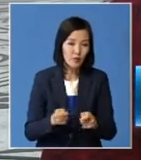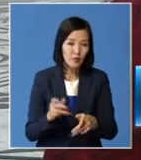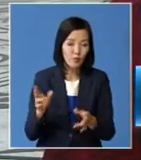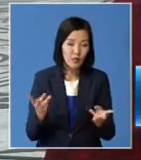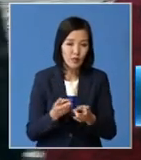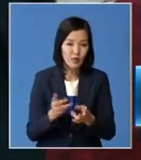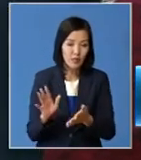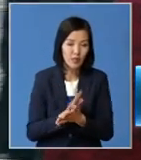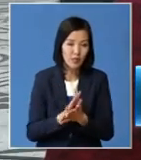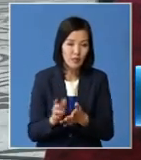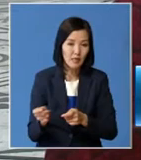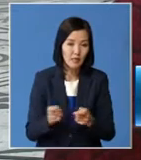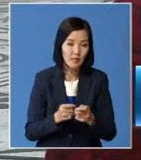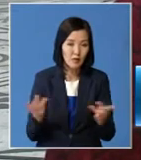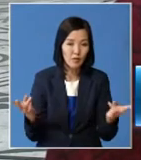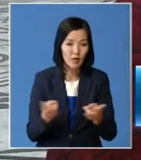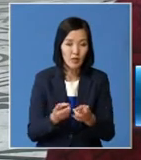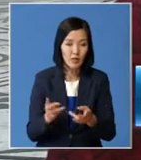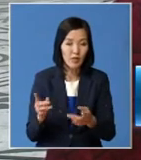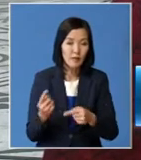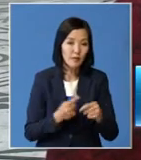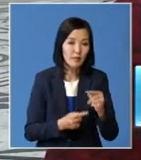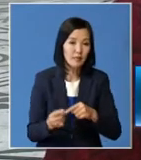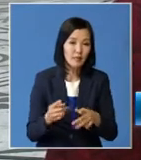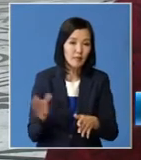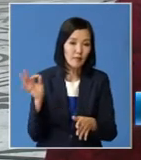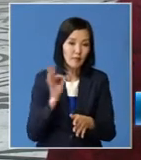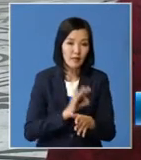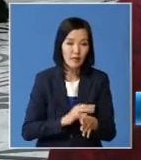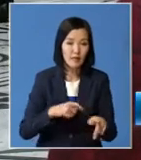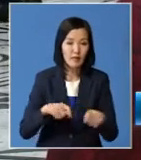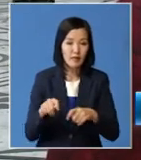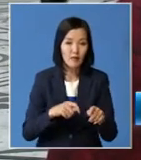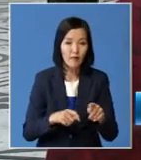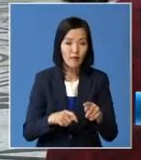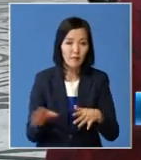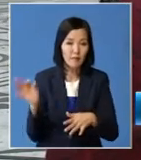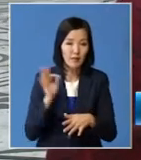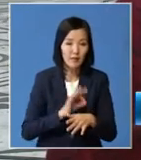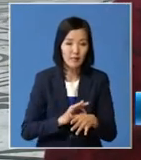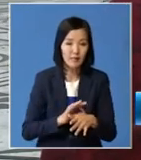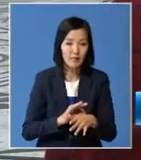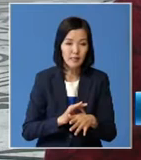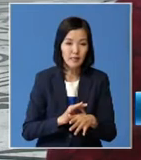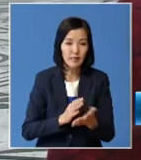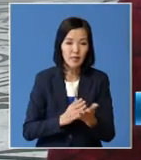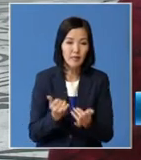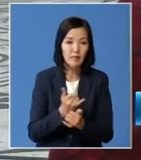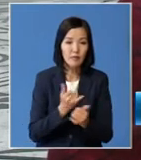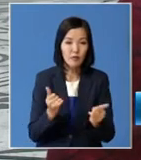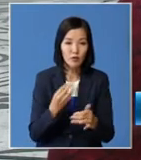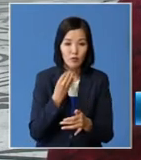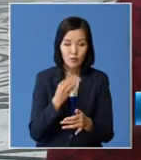автоматтандыруын қалаймыз. Бұл бизнеске айтарлықтай көмектеседі, тауар айналымын өсіреді, кірісті ашық көрсетеді, компанияның қызмет көрсету